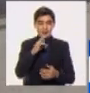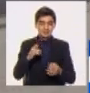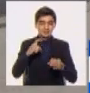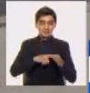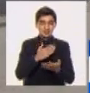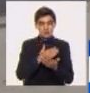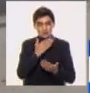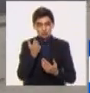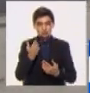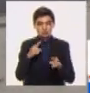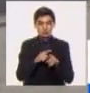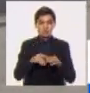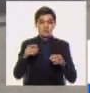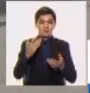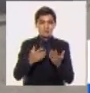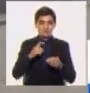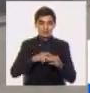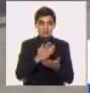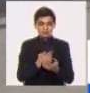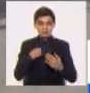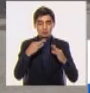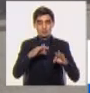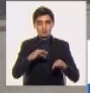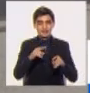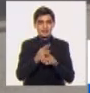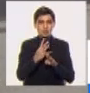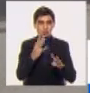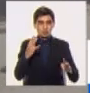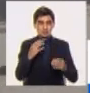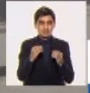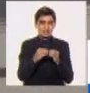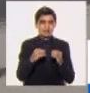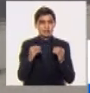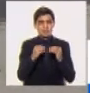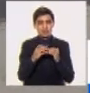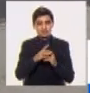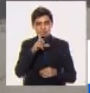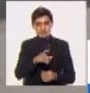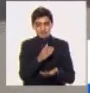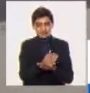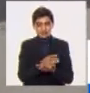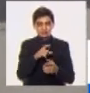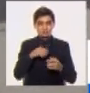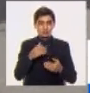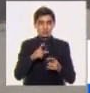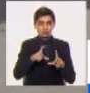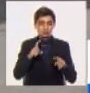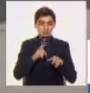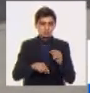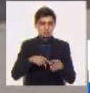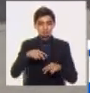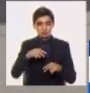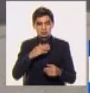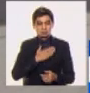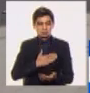и только после этого пропускают. Очередей больших здесь нет, может быть, человек 10-15. Люди довольно-таки быстро и спокойно